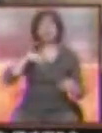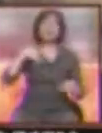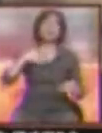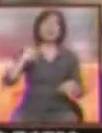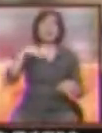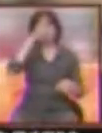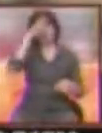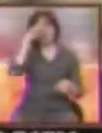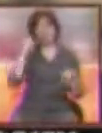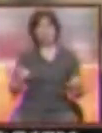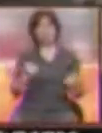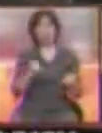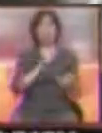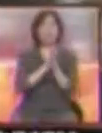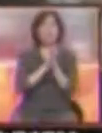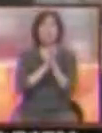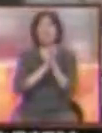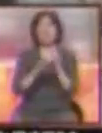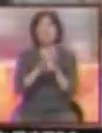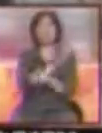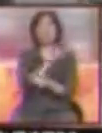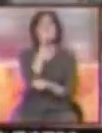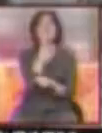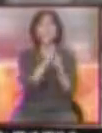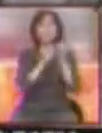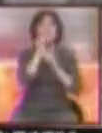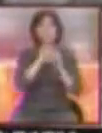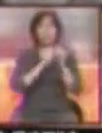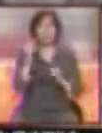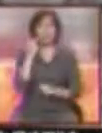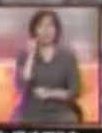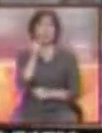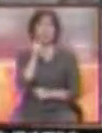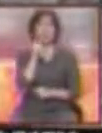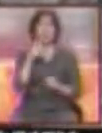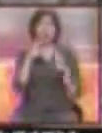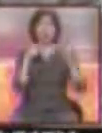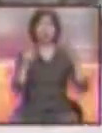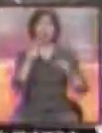mga siksikang preso, tiis-tiis na muna. Carla Lim, News 5.